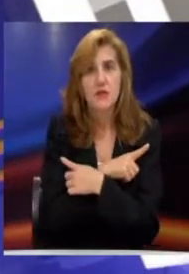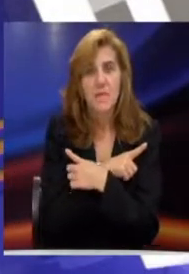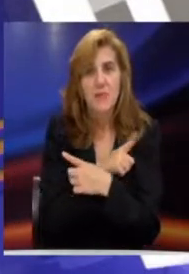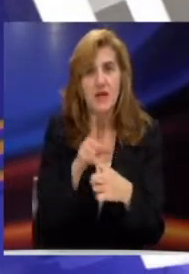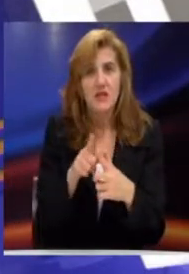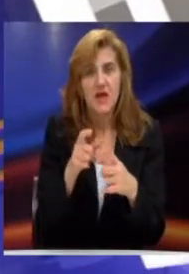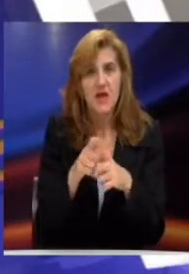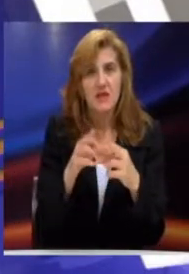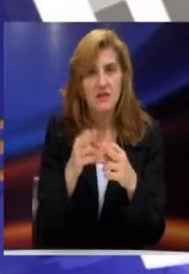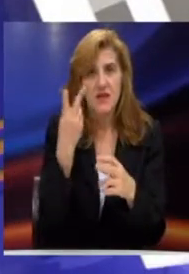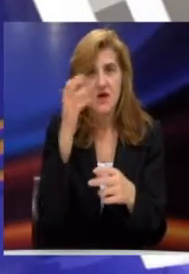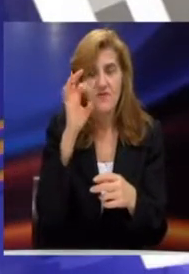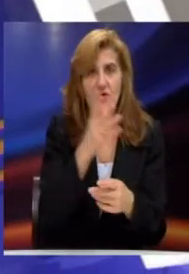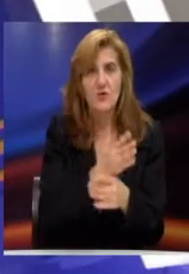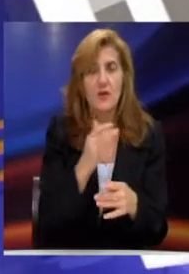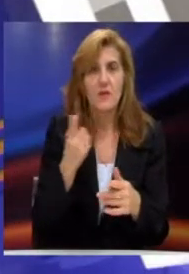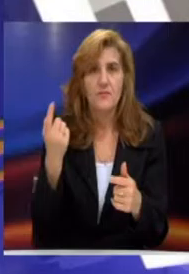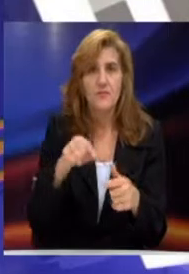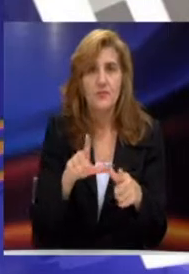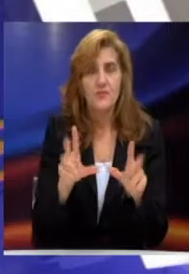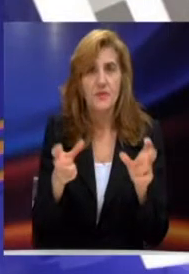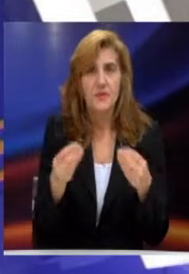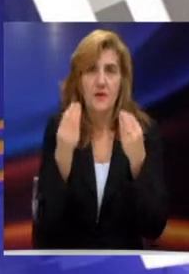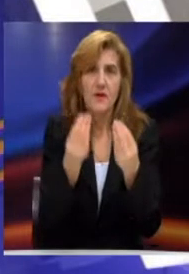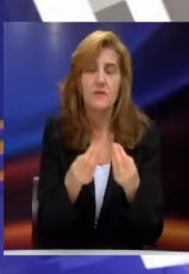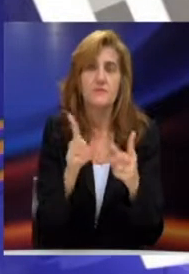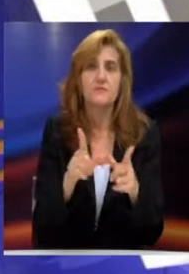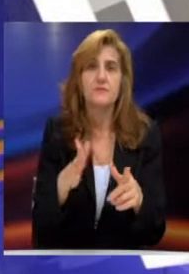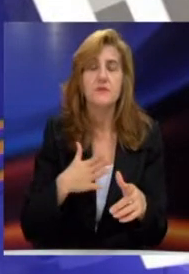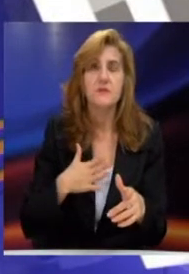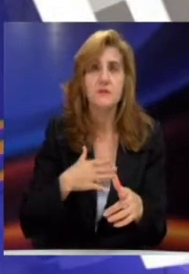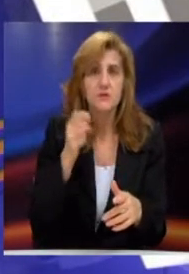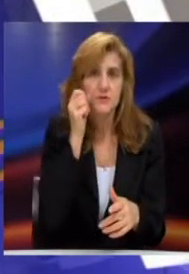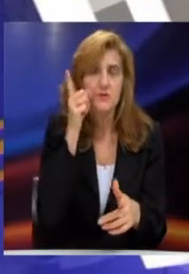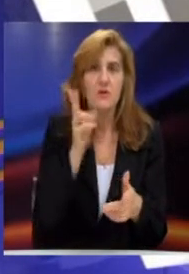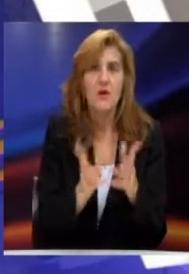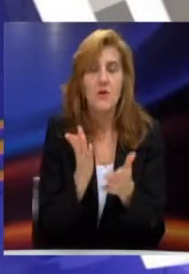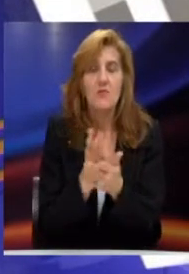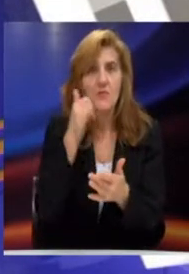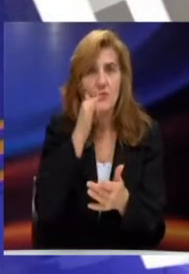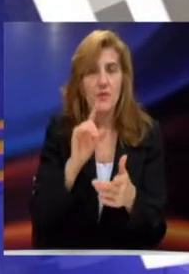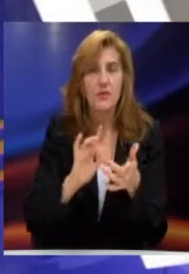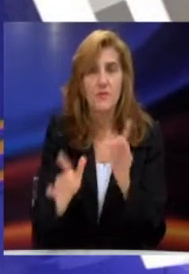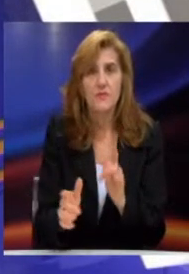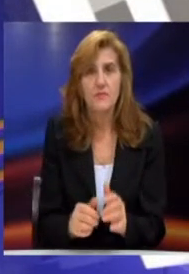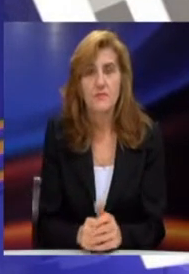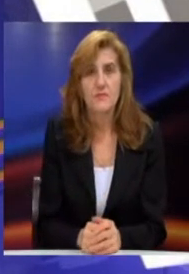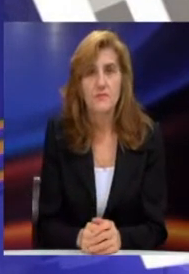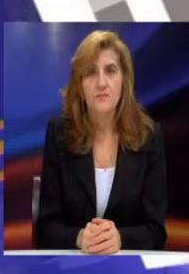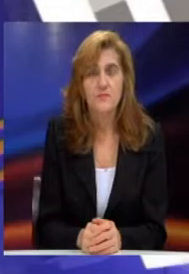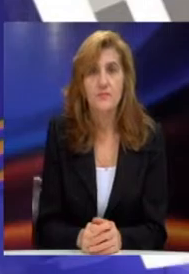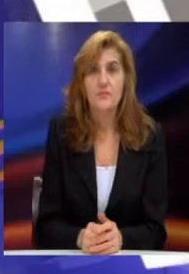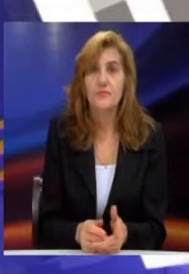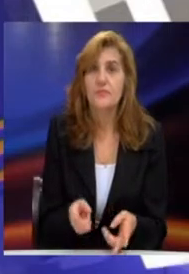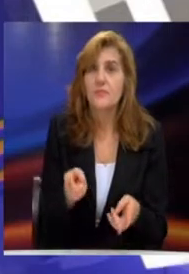Davor Štefanek bio je gost naše kuće i izneo je svoje utiske o upravo završenom evropskom prvenstvu. kako